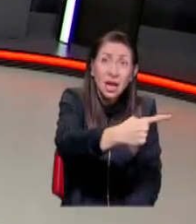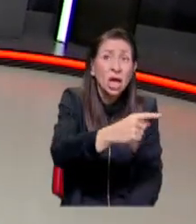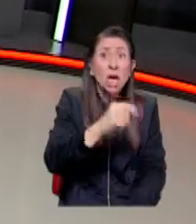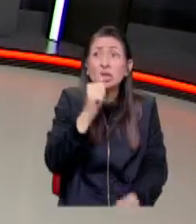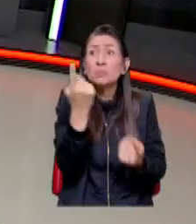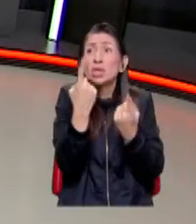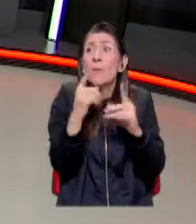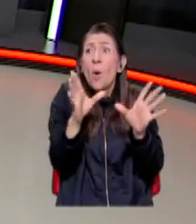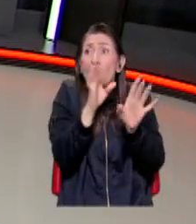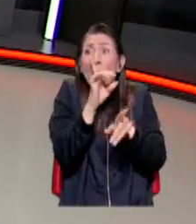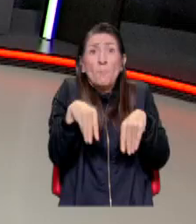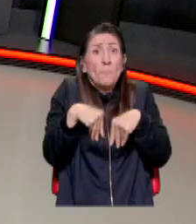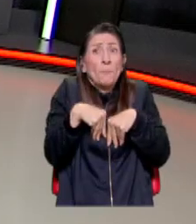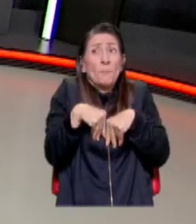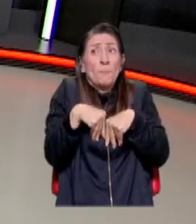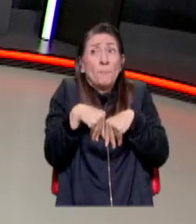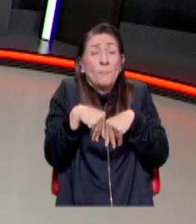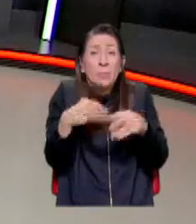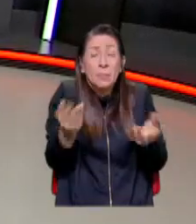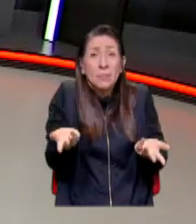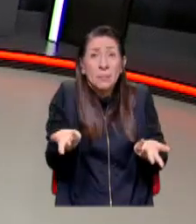Hiç kimse bir şey demiyor ya.